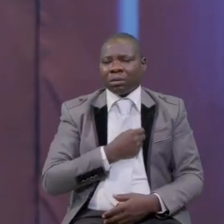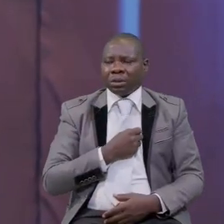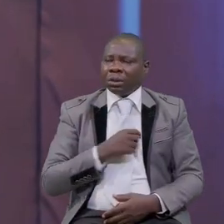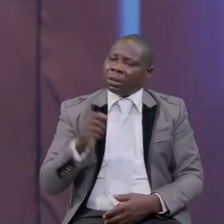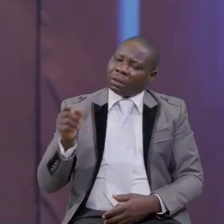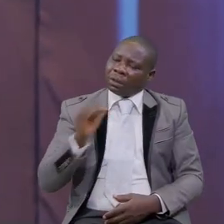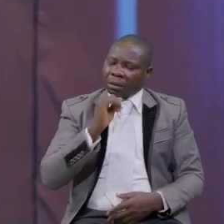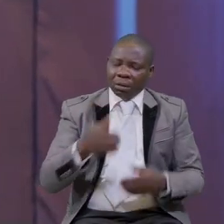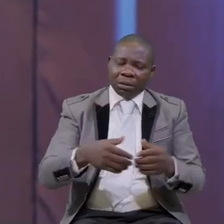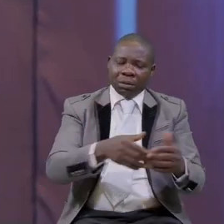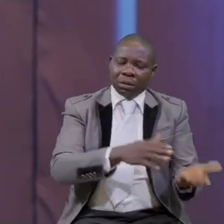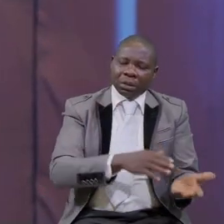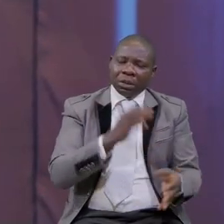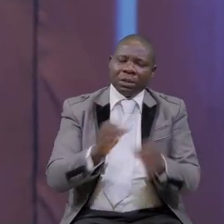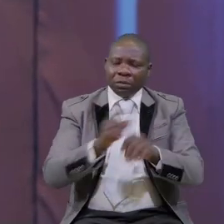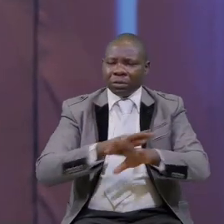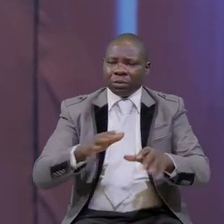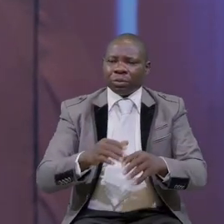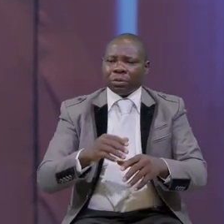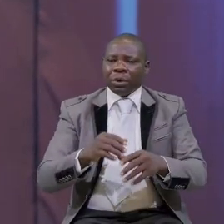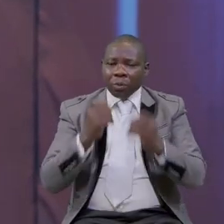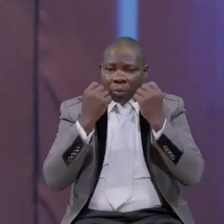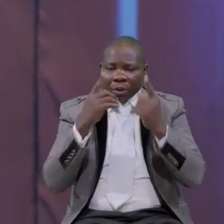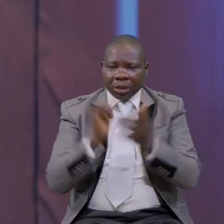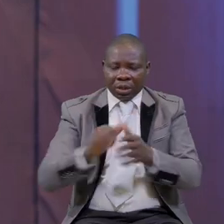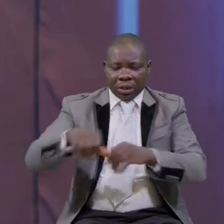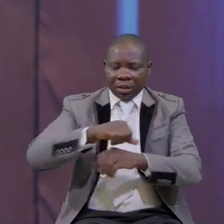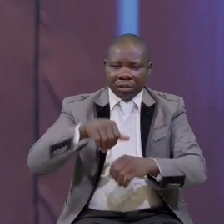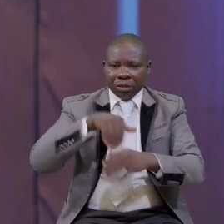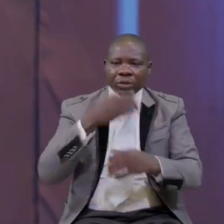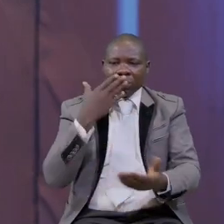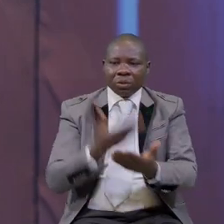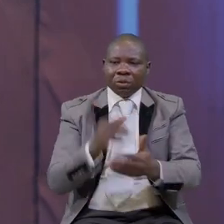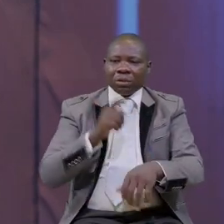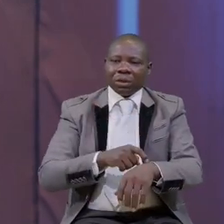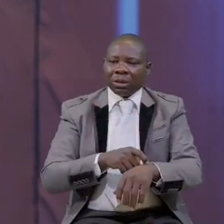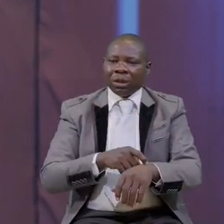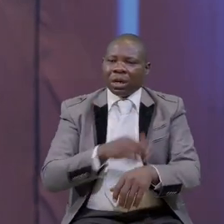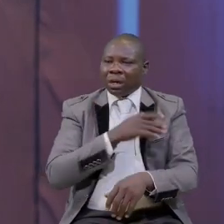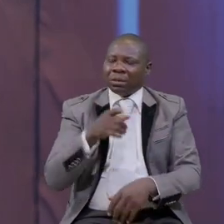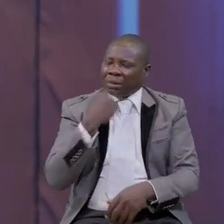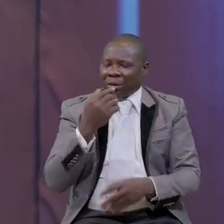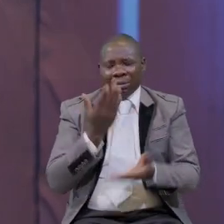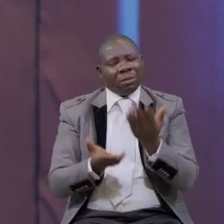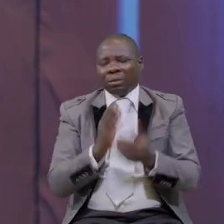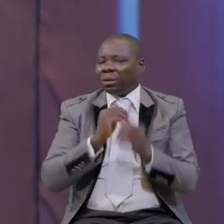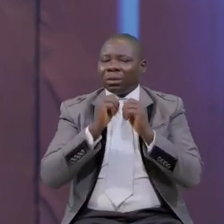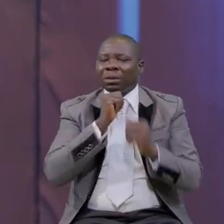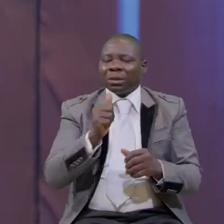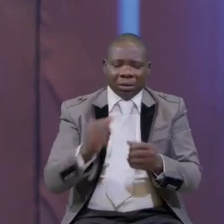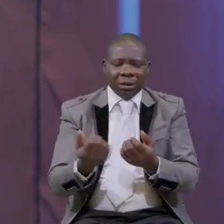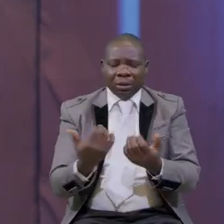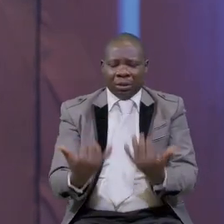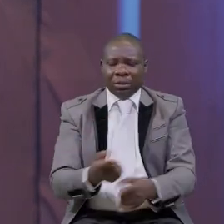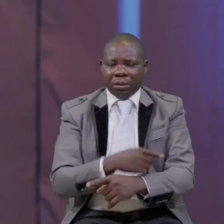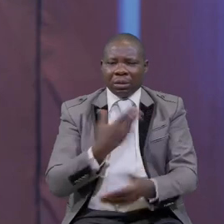Si vous n'activez pas cette onction au bon moment, peut-être pas aujourd'hui, peut-être que je ne peux